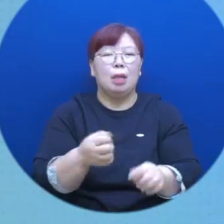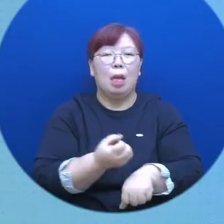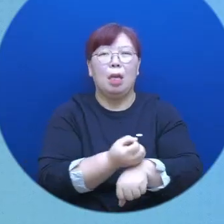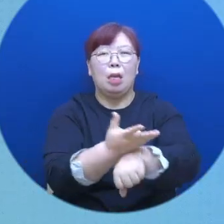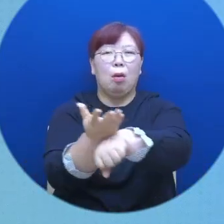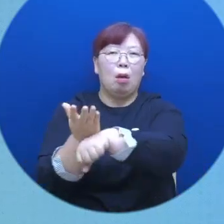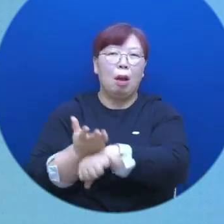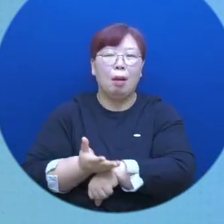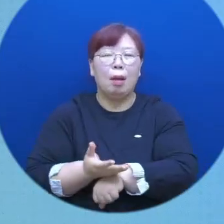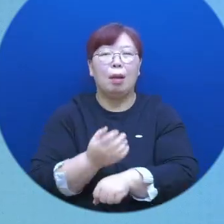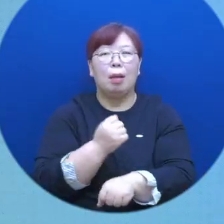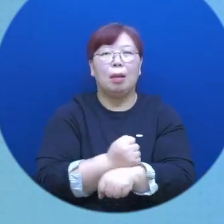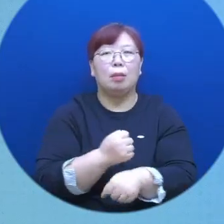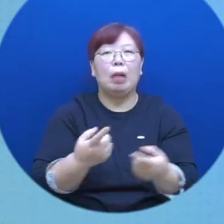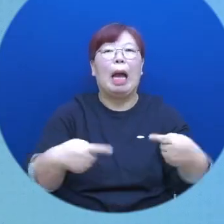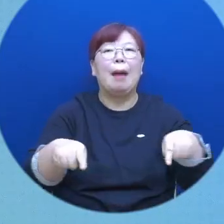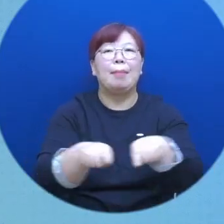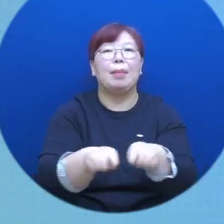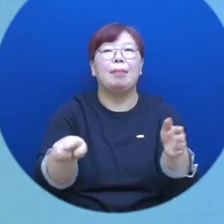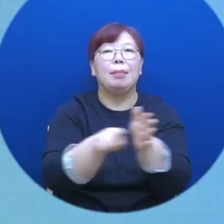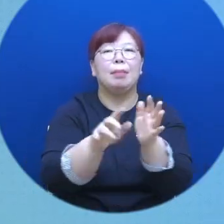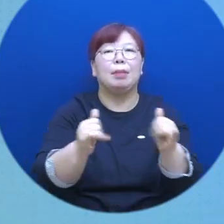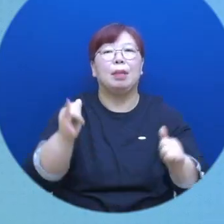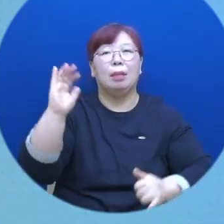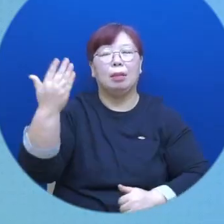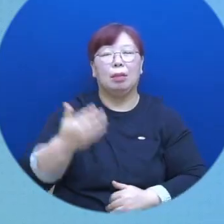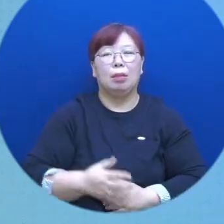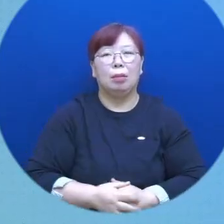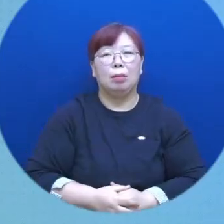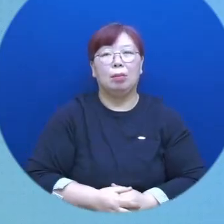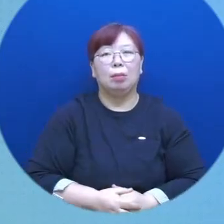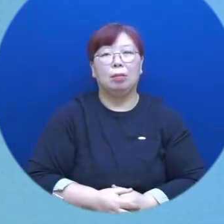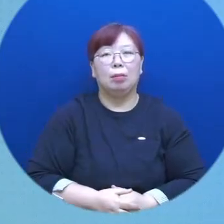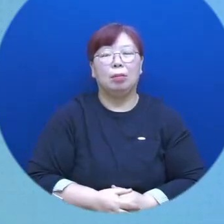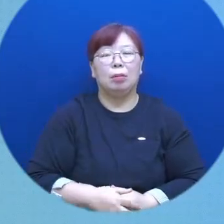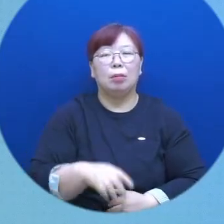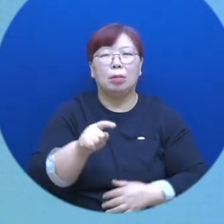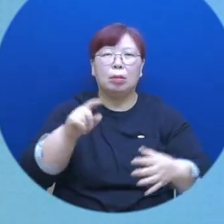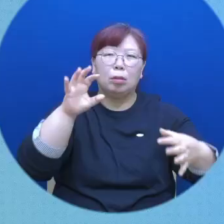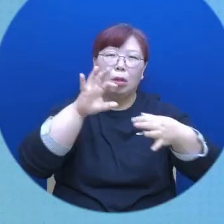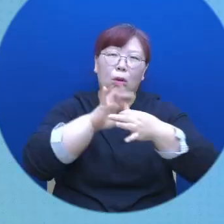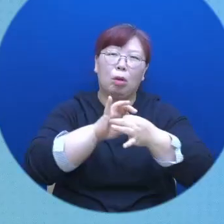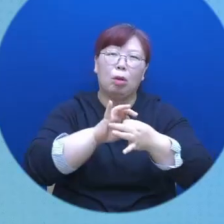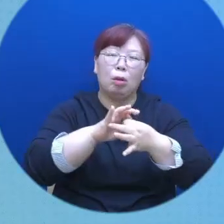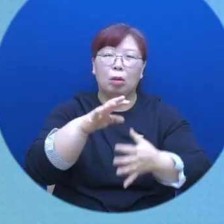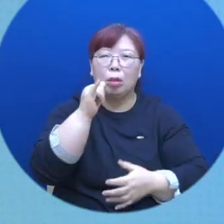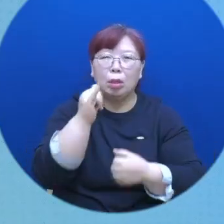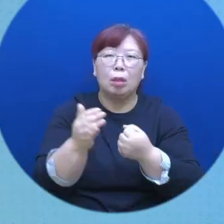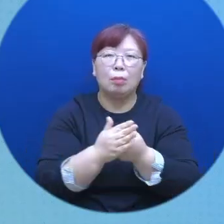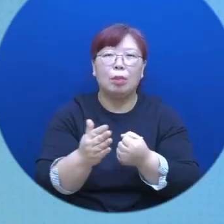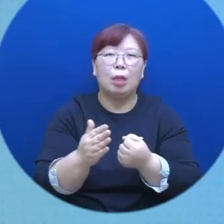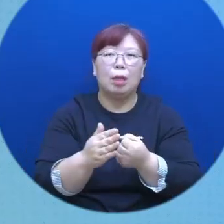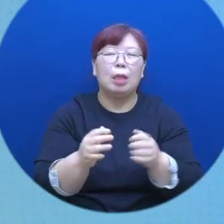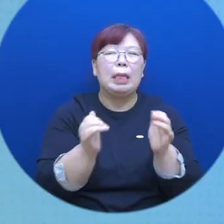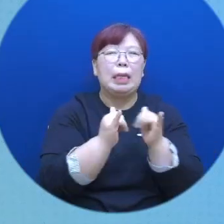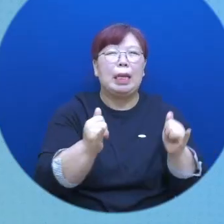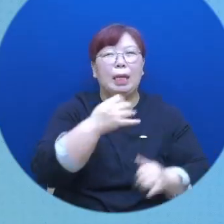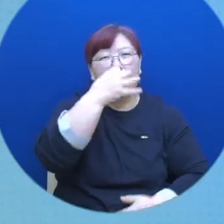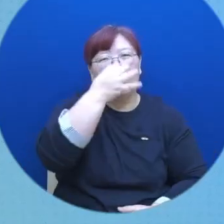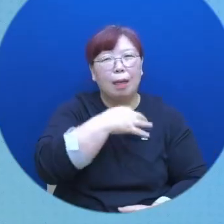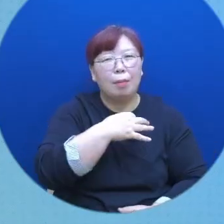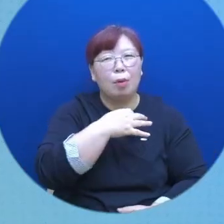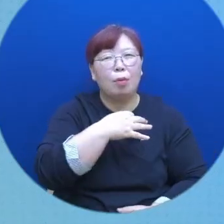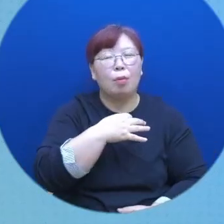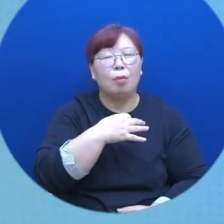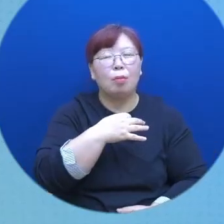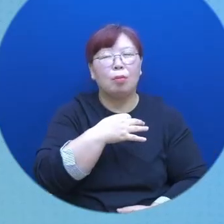그들 바알을 섬기는 자가 된 거예요. 그 바알과 연결되어지다 보니 뭐다? 인간의 탐욕으로 인간이